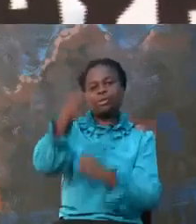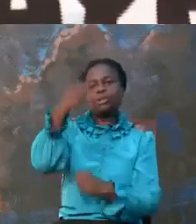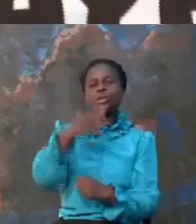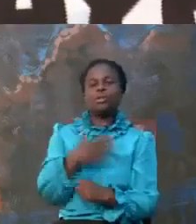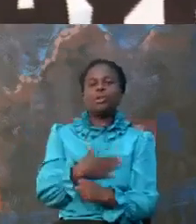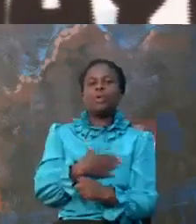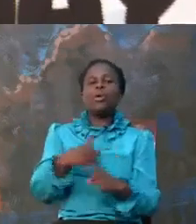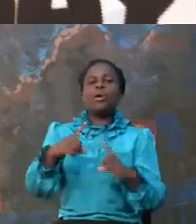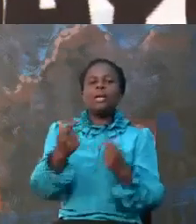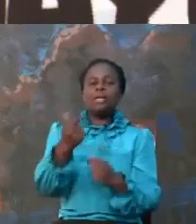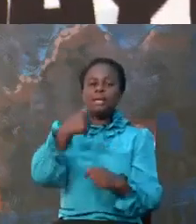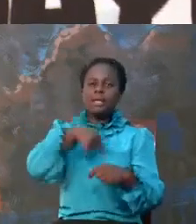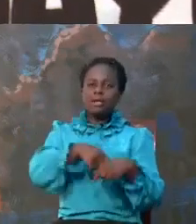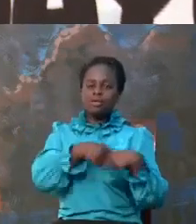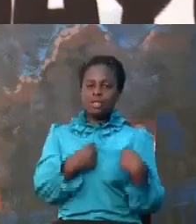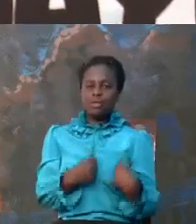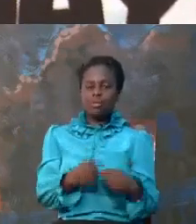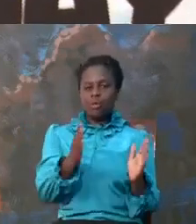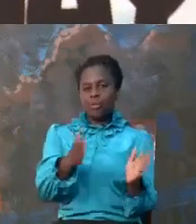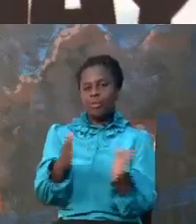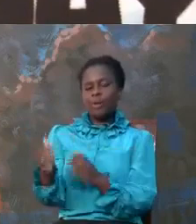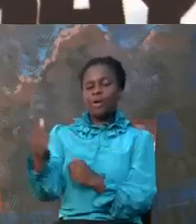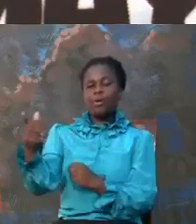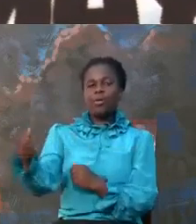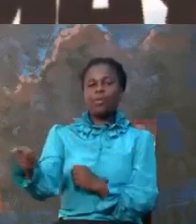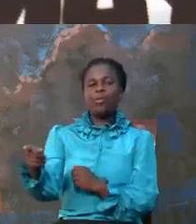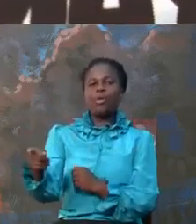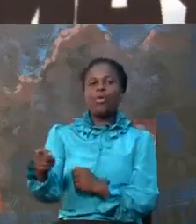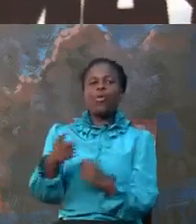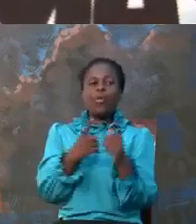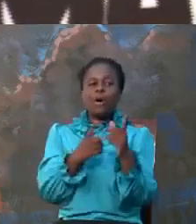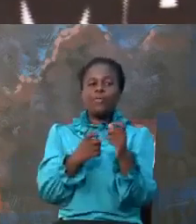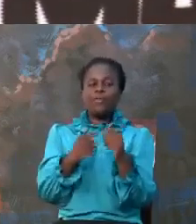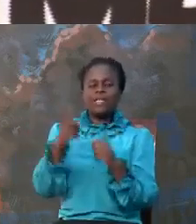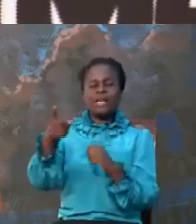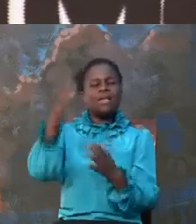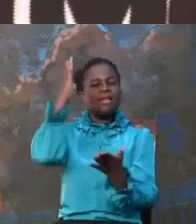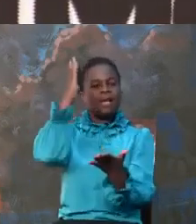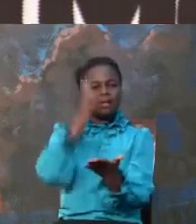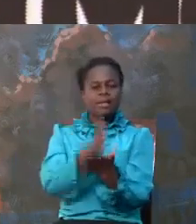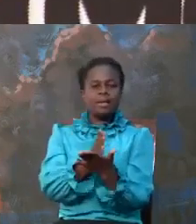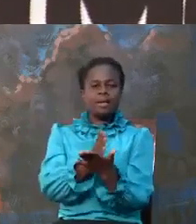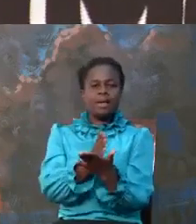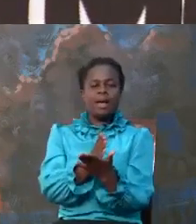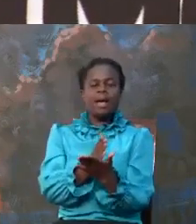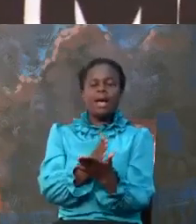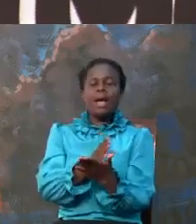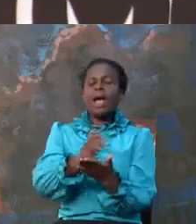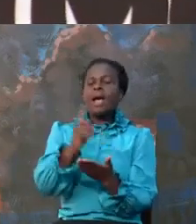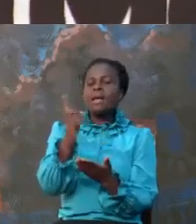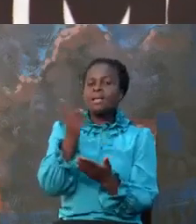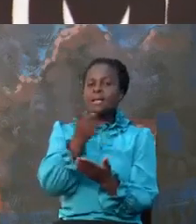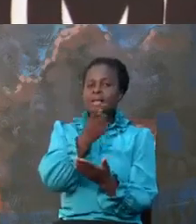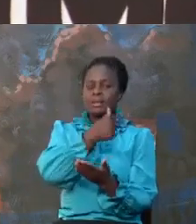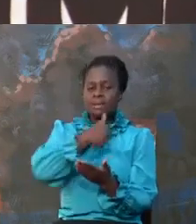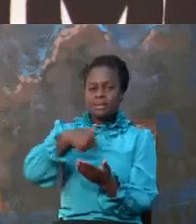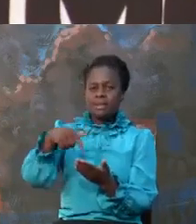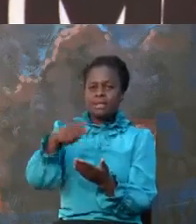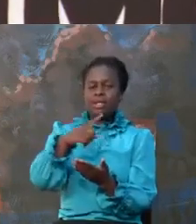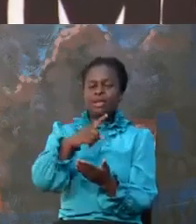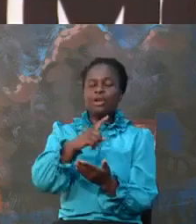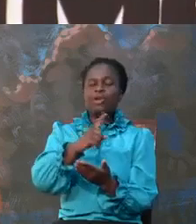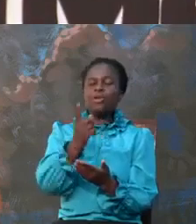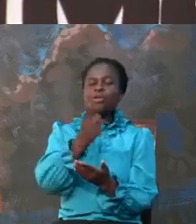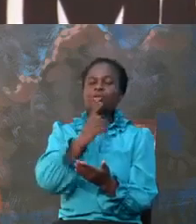Lakini pia natutia moyo mpango huo, ya kwamba vita hii ni hakika, na si tunahitaji kupokea